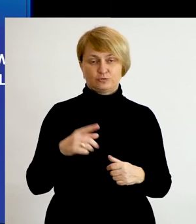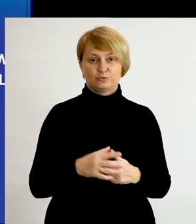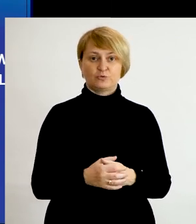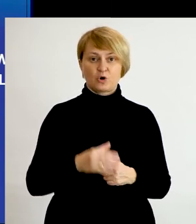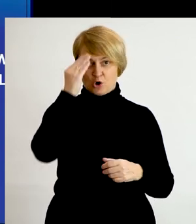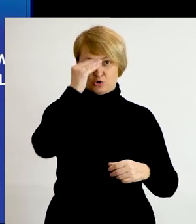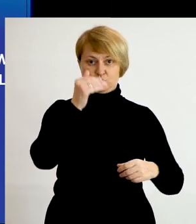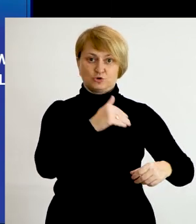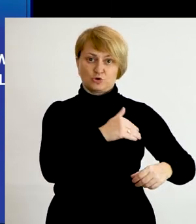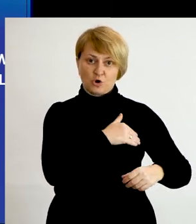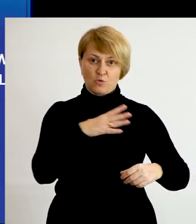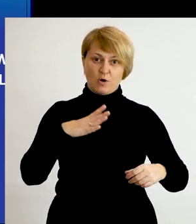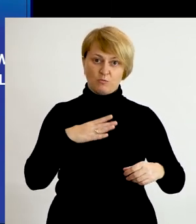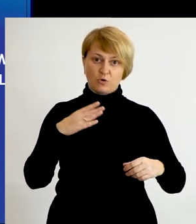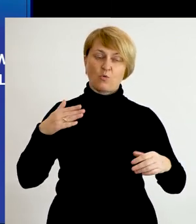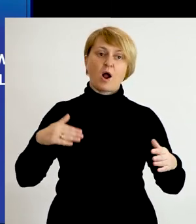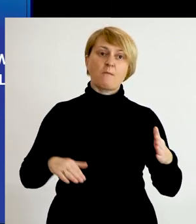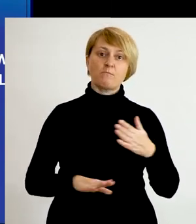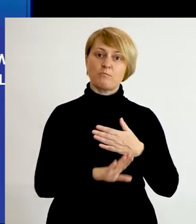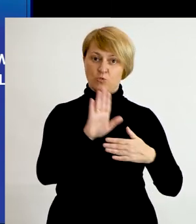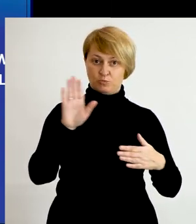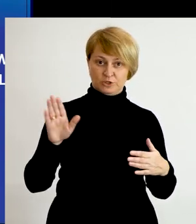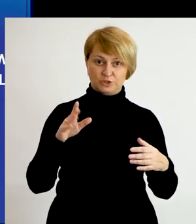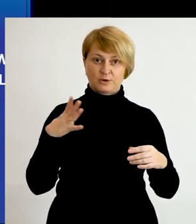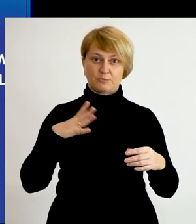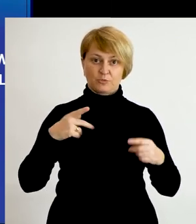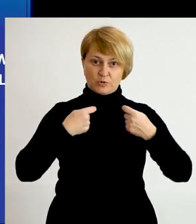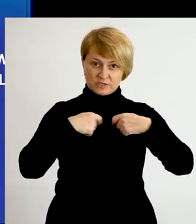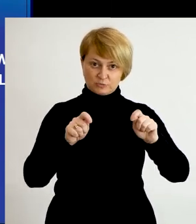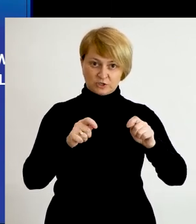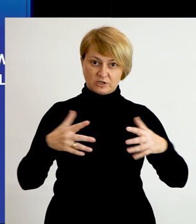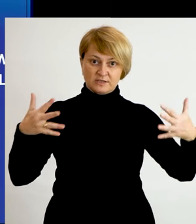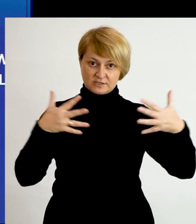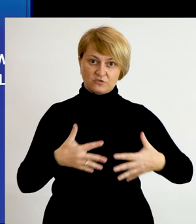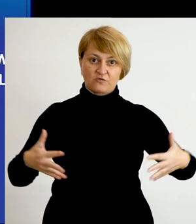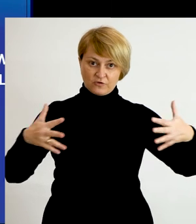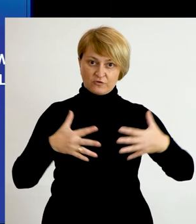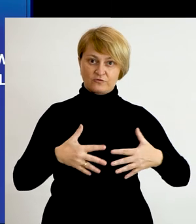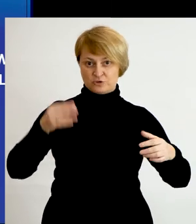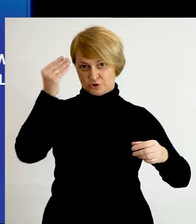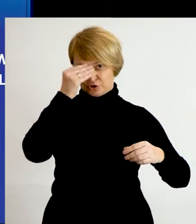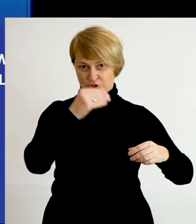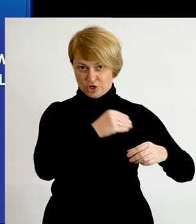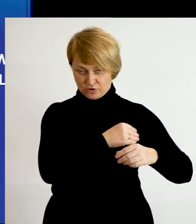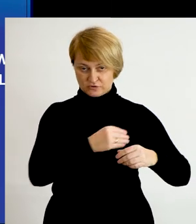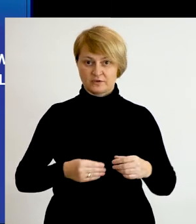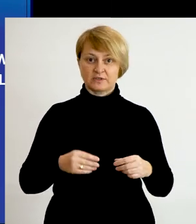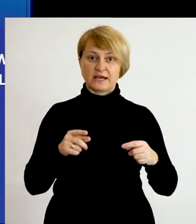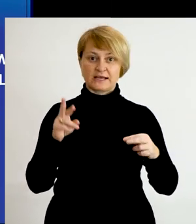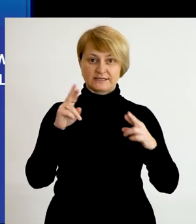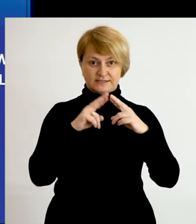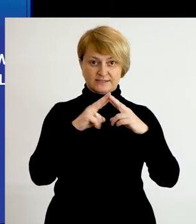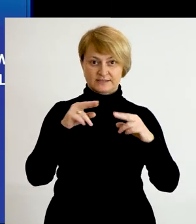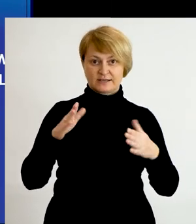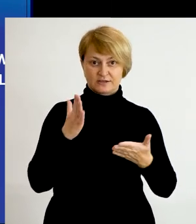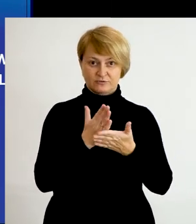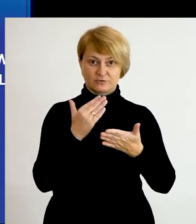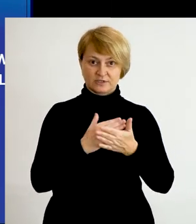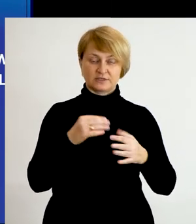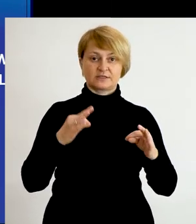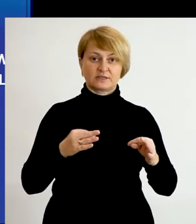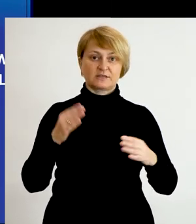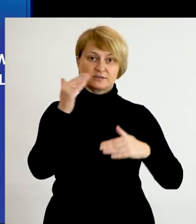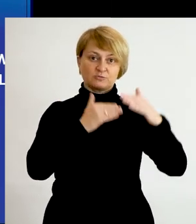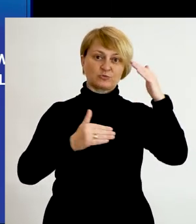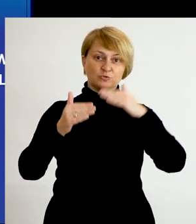lada dzień. Szkoła, która do tej pory była publiczna, w zeszłym roku została sprzedana Stowarzyszeniu Oświatowemu, tak żeśmy się porozumieli z Radą Dzielnicy. I w miejsce to budujemy